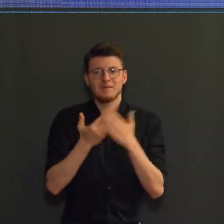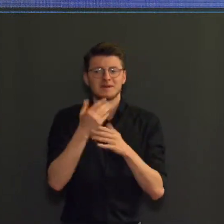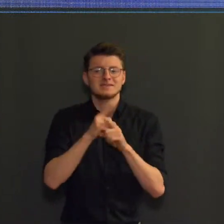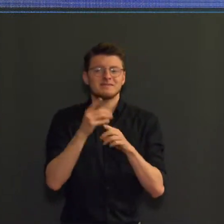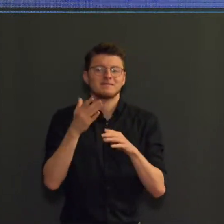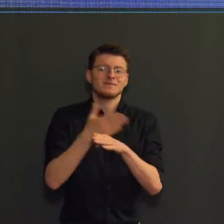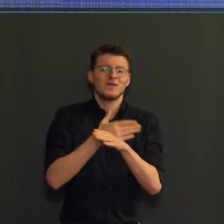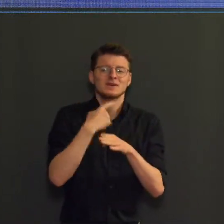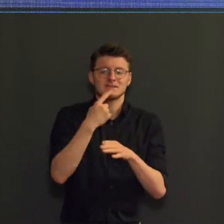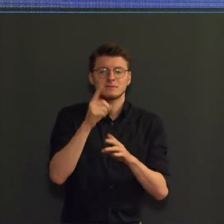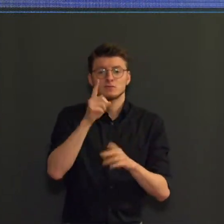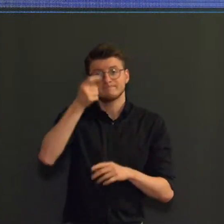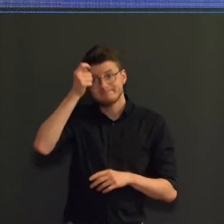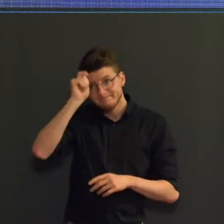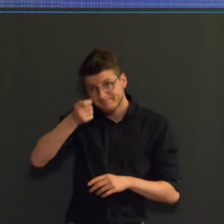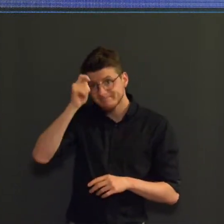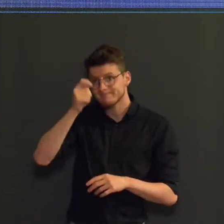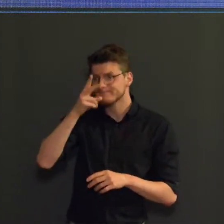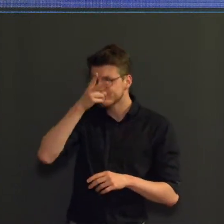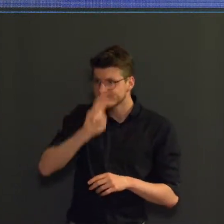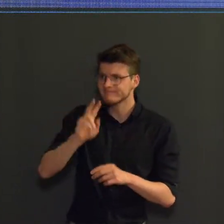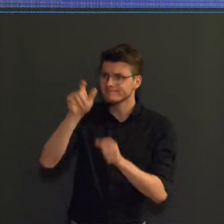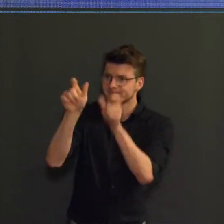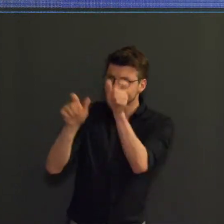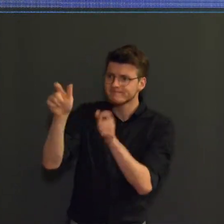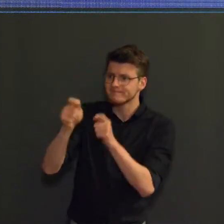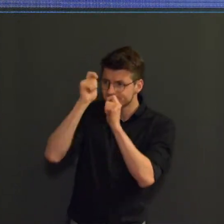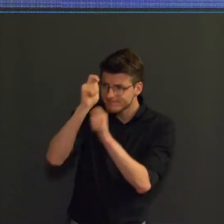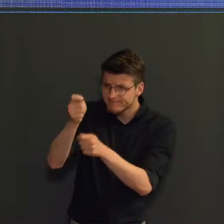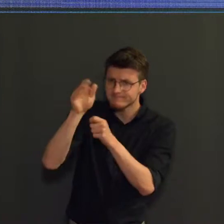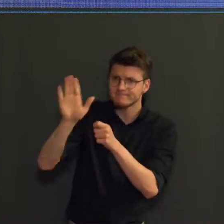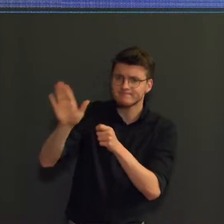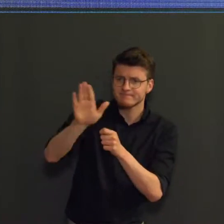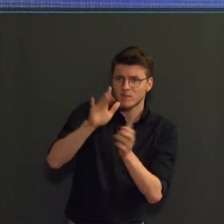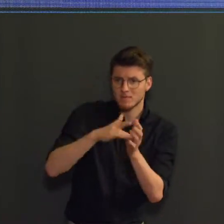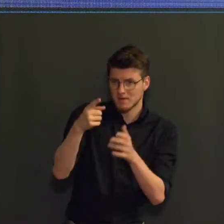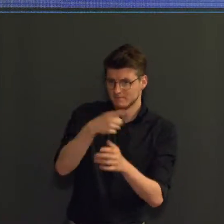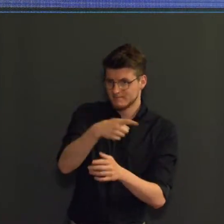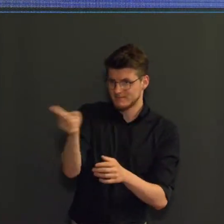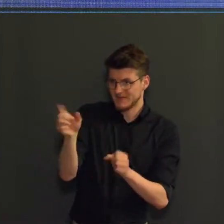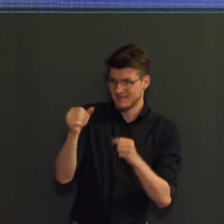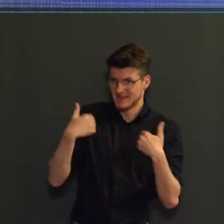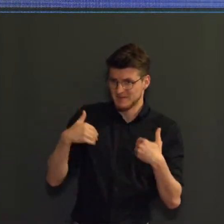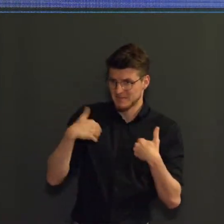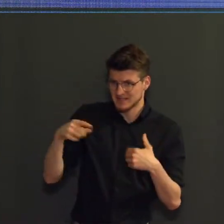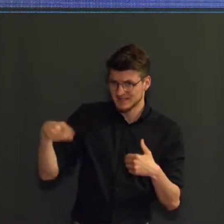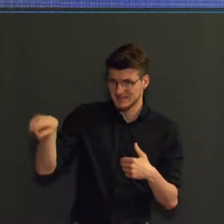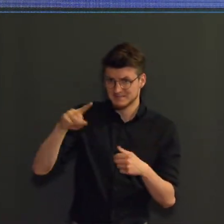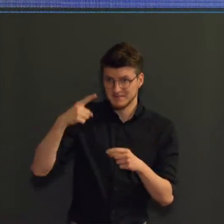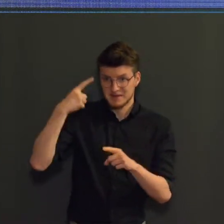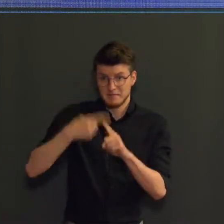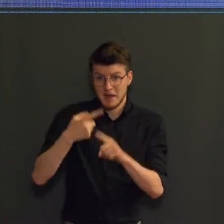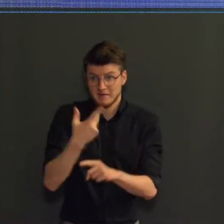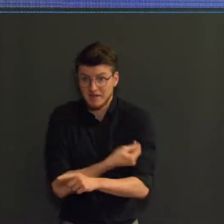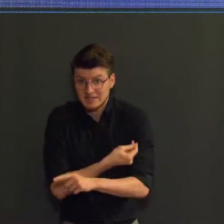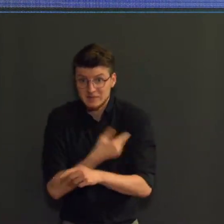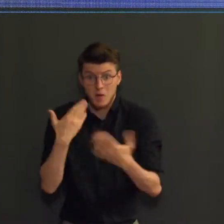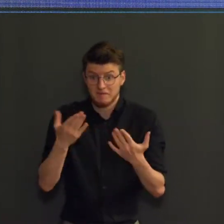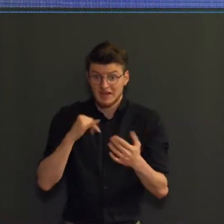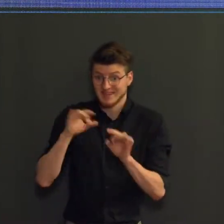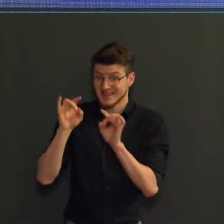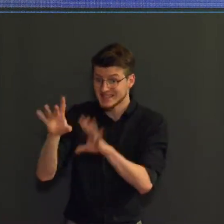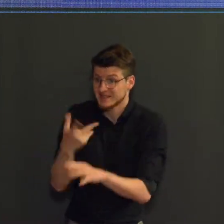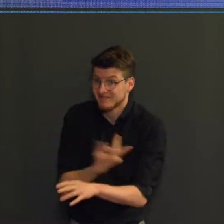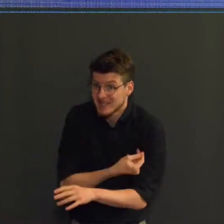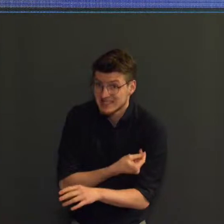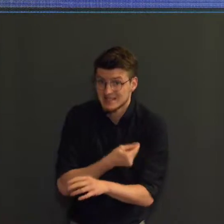dit ogenblik zijn er nog altijd veel mensen die niet gevaccineerd zijn of onvolledig gevaccineerd zijn en die niet